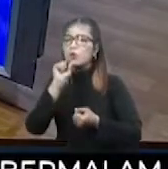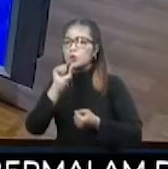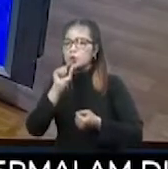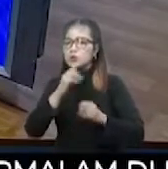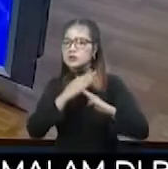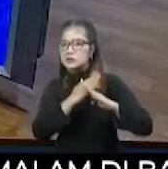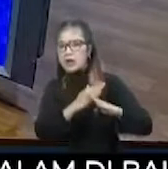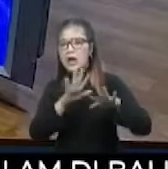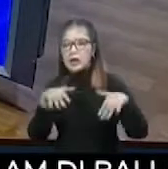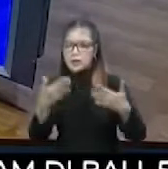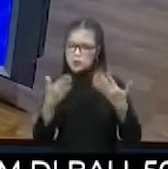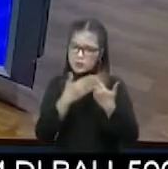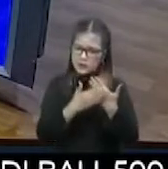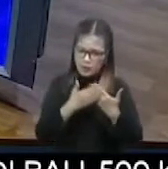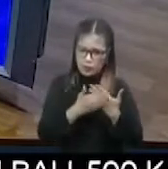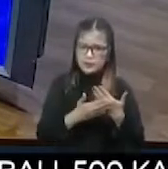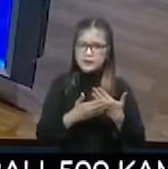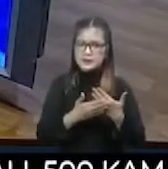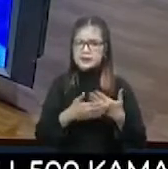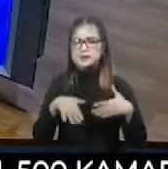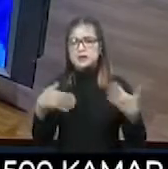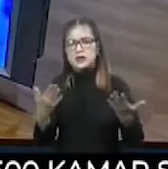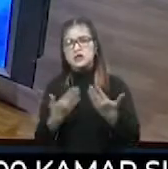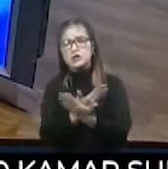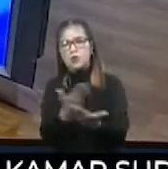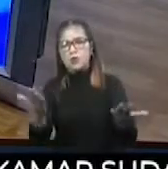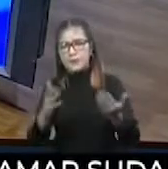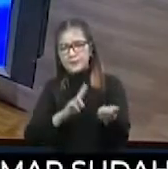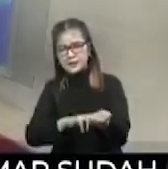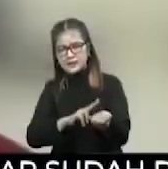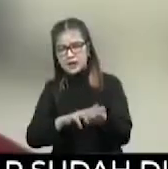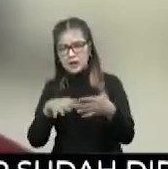pula pesan dokter terhadap seluruh masyarakat yang lagi menonton, Dok?